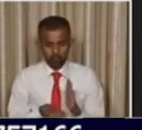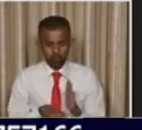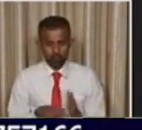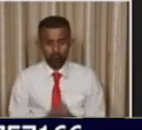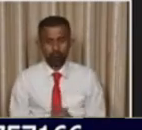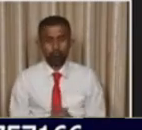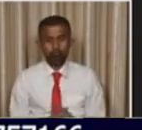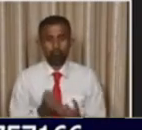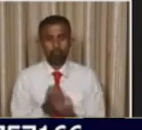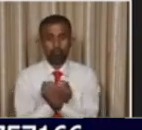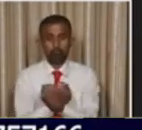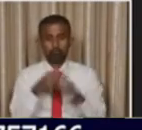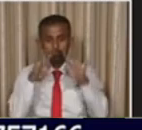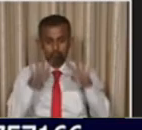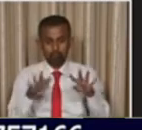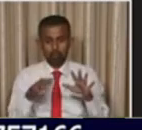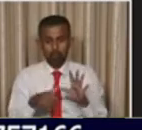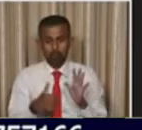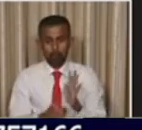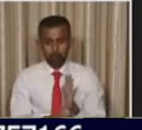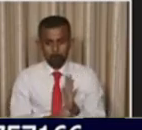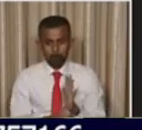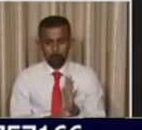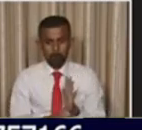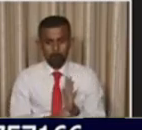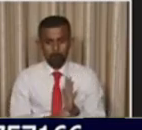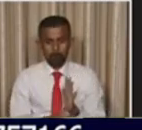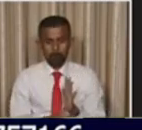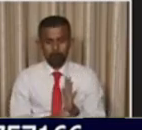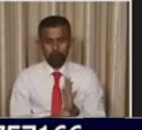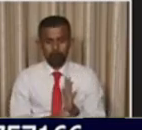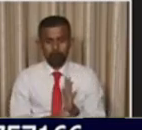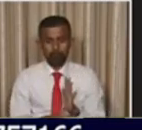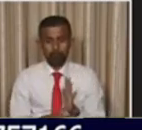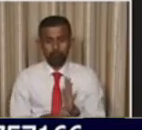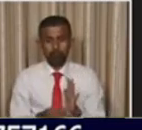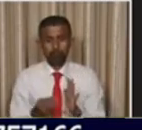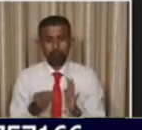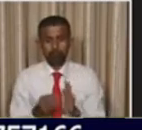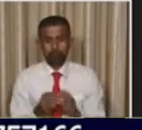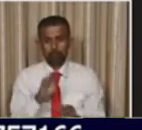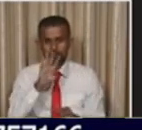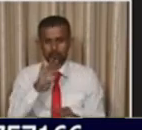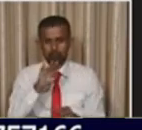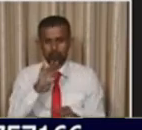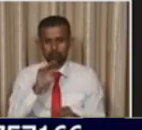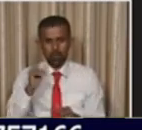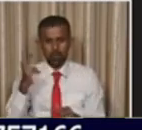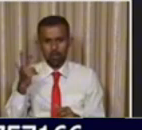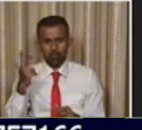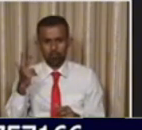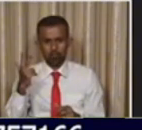බන්ධනාගාර දෙපාර්තමේන්තුවේ බන්ධනාගාර පනතේ බන්ධනාගාර ආඥා පනතේ ගරු සභාපතිතුමනි 40/80